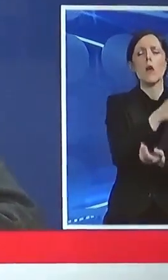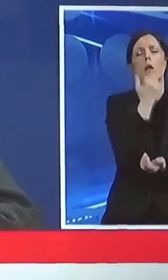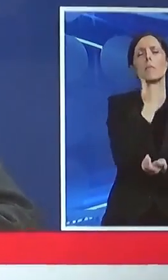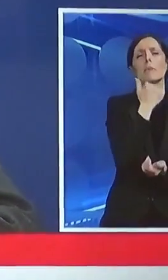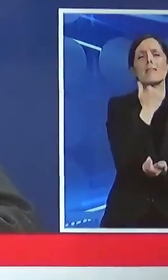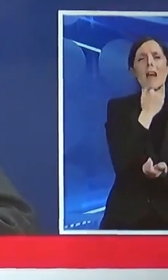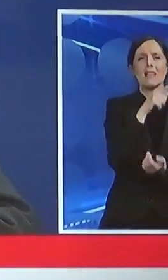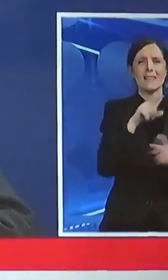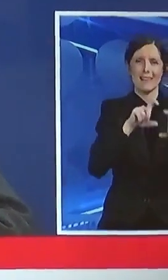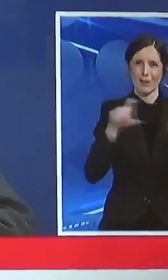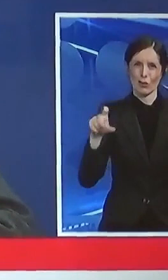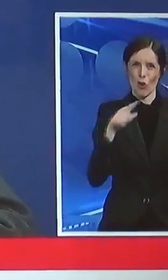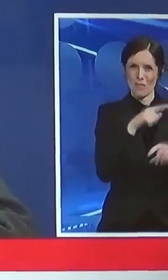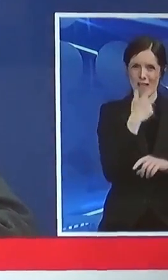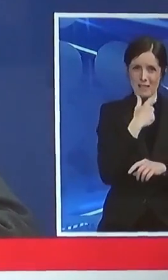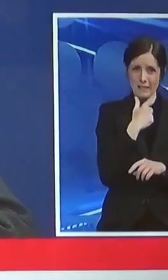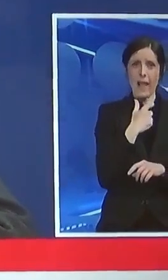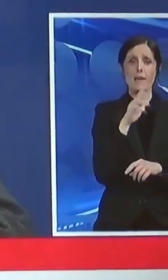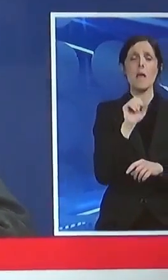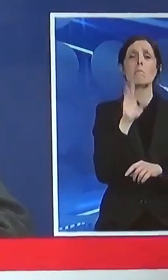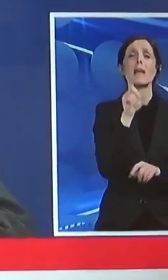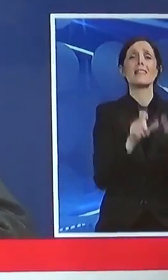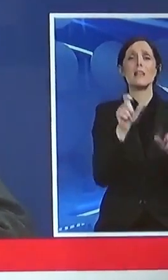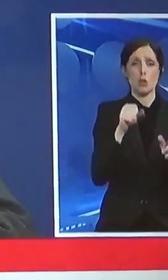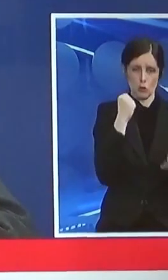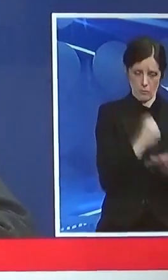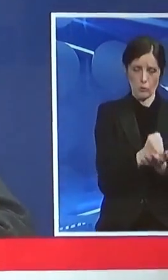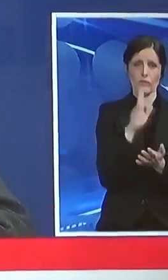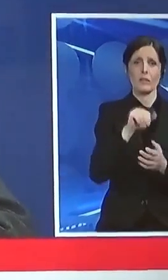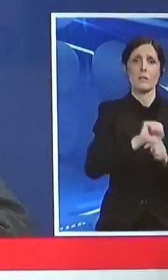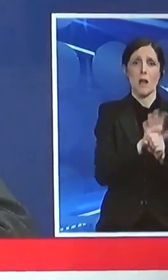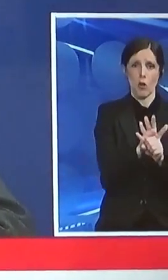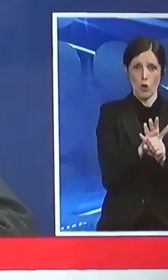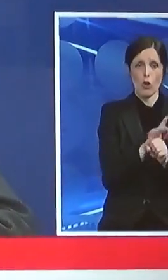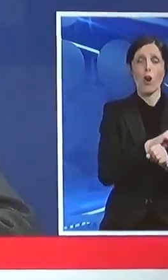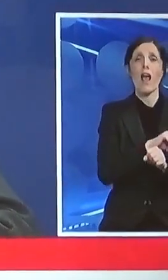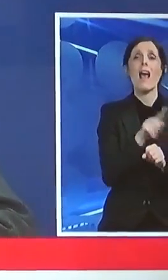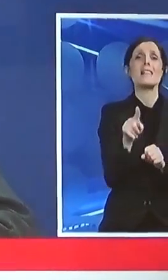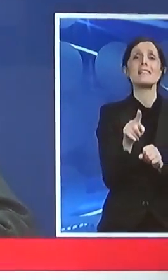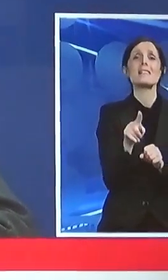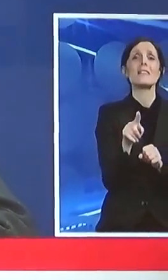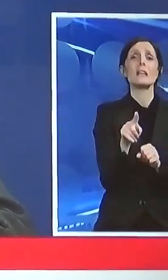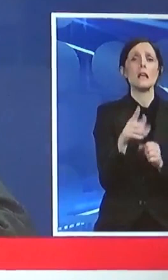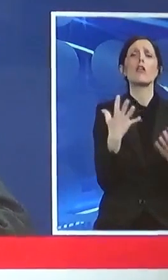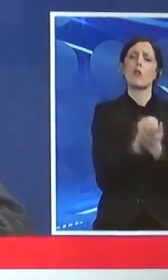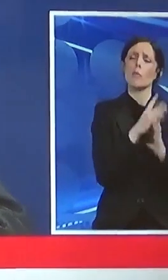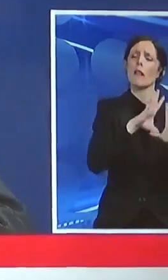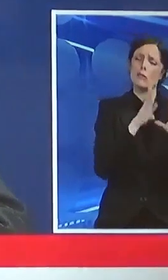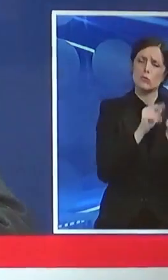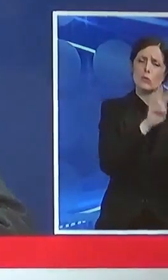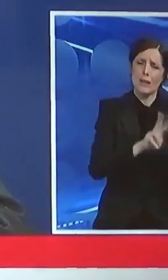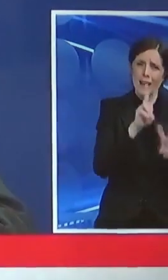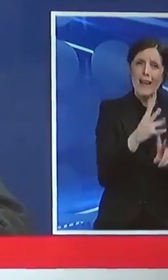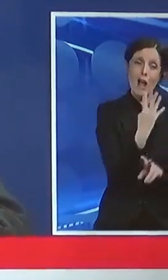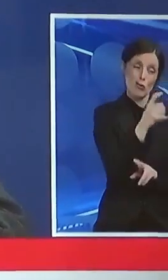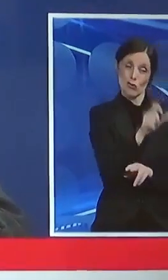starački dom, zaraženo 15 osoba, svi su zaraženi dobili neophodnu negu, 4 korisnika